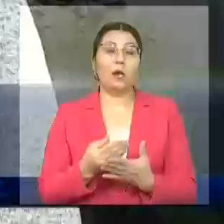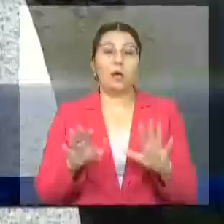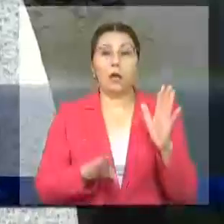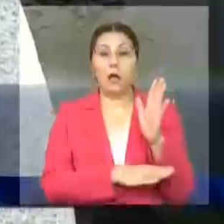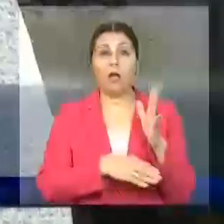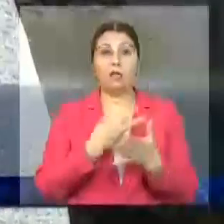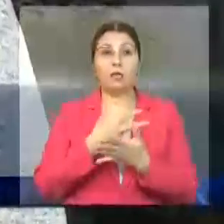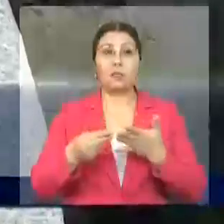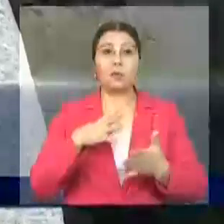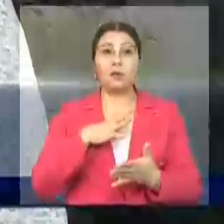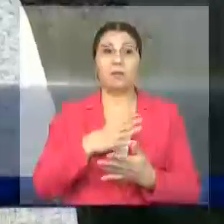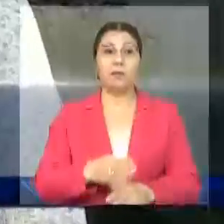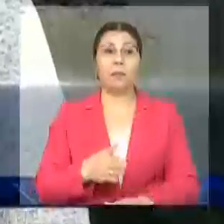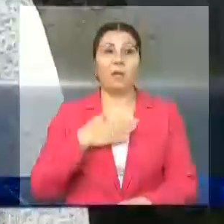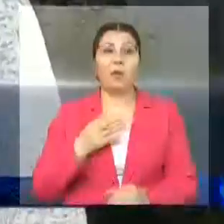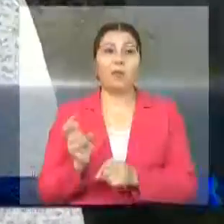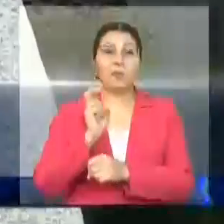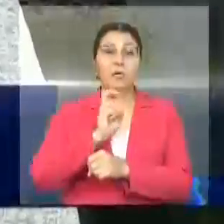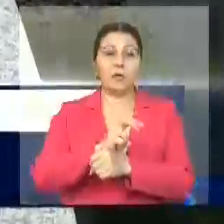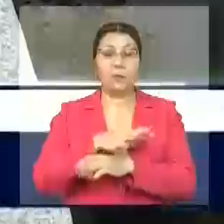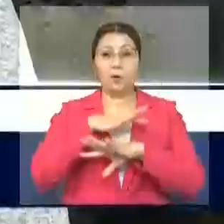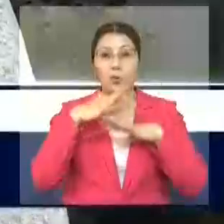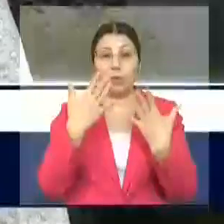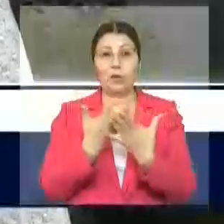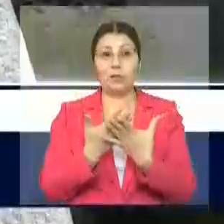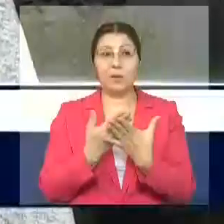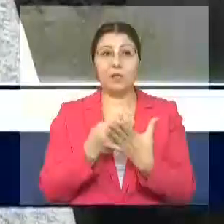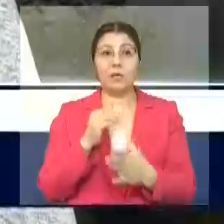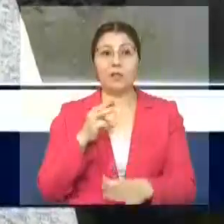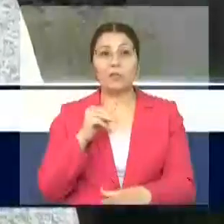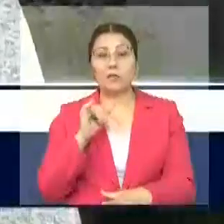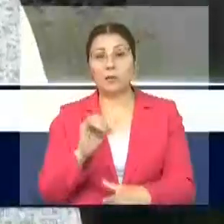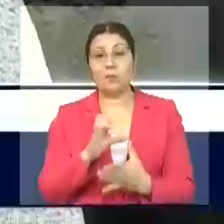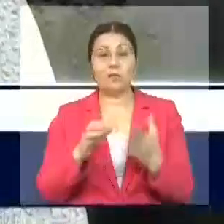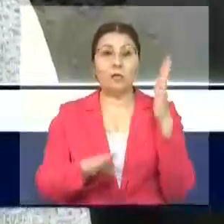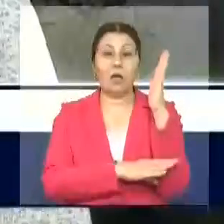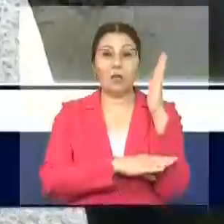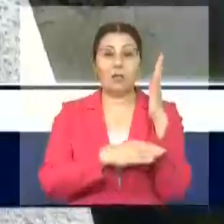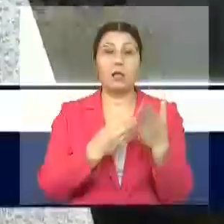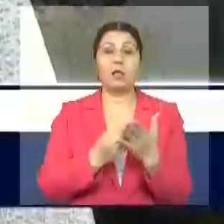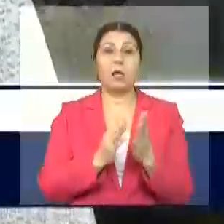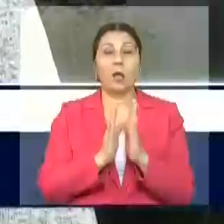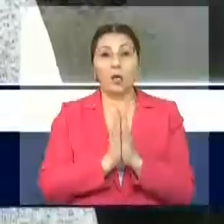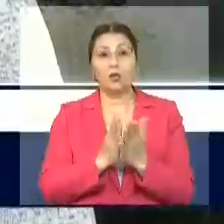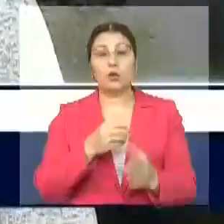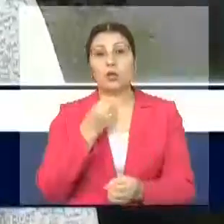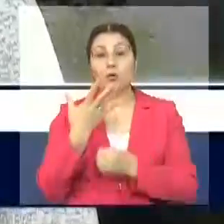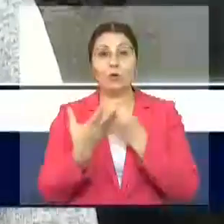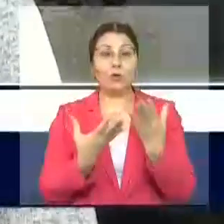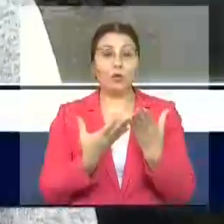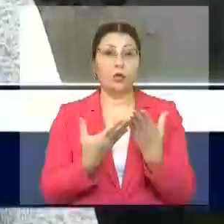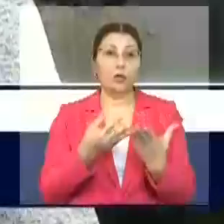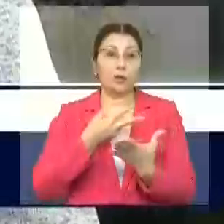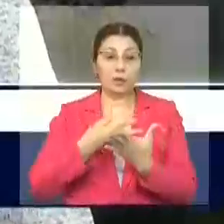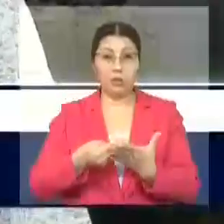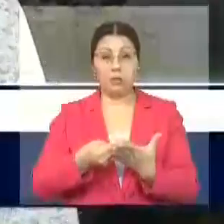көрінеді. Бізге келушілер көбінесе жеміс ағаштарды сұрайды, гүлдерді сұрайды,